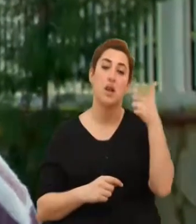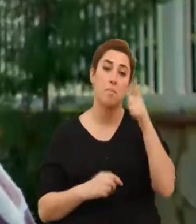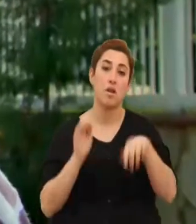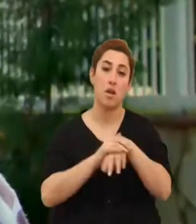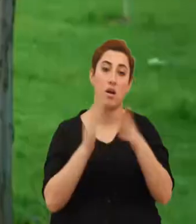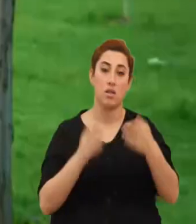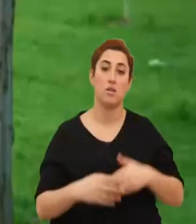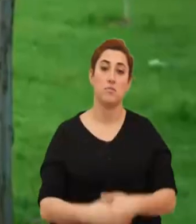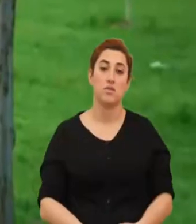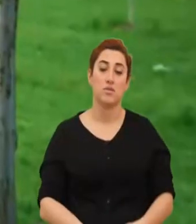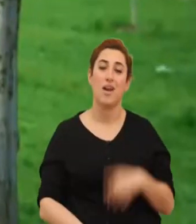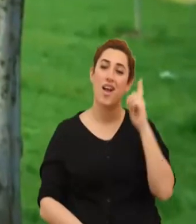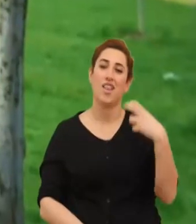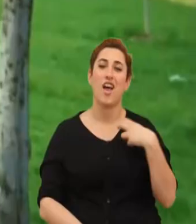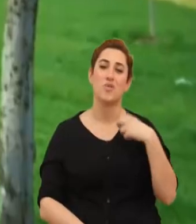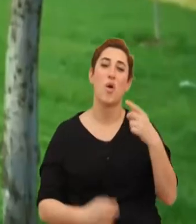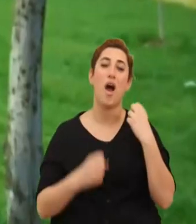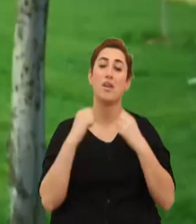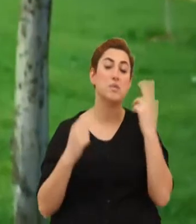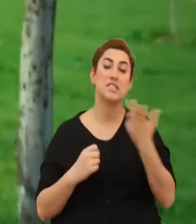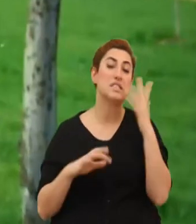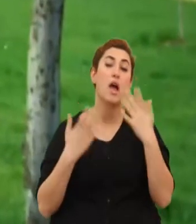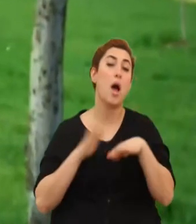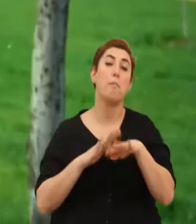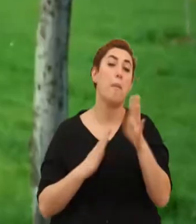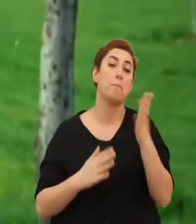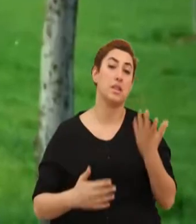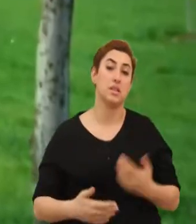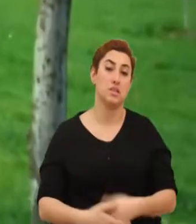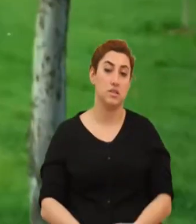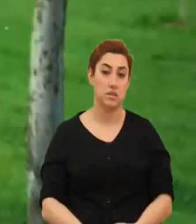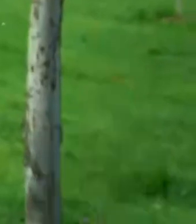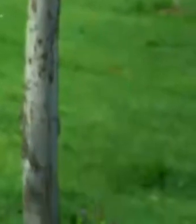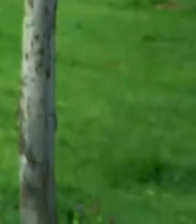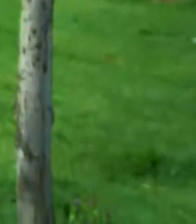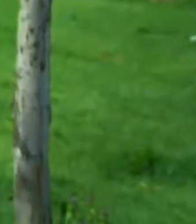Kameralara yakalanmış. Allah aşkına o arabayla ne kadar hız yapabilir ya.